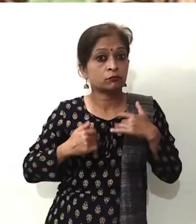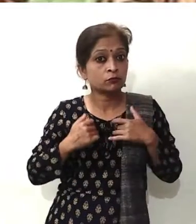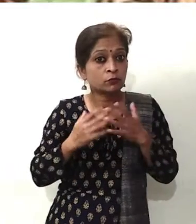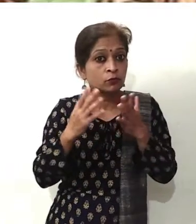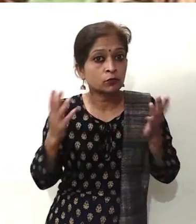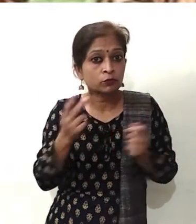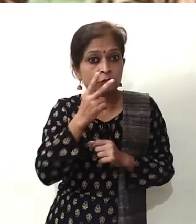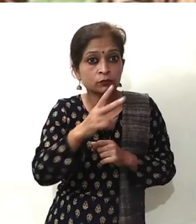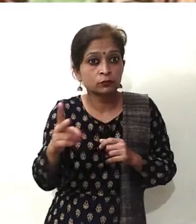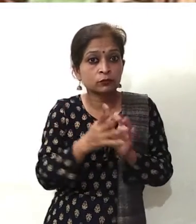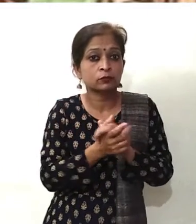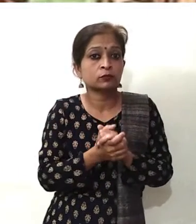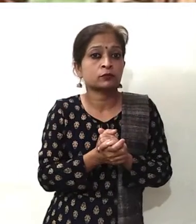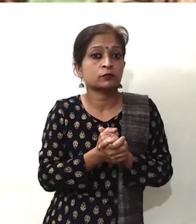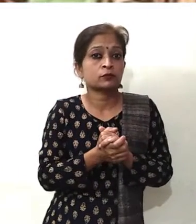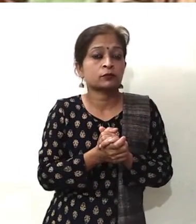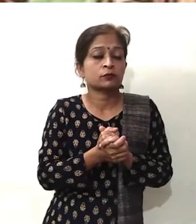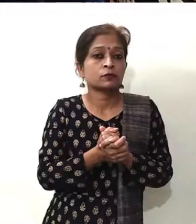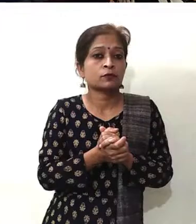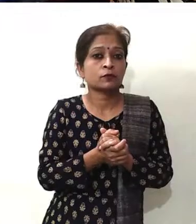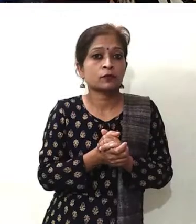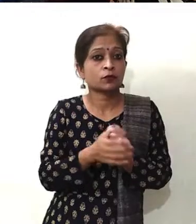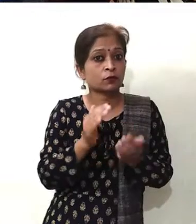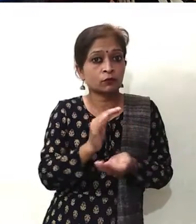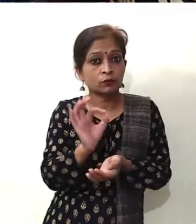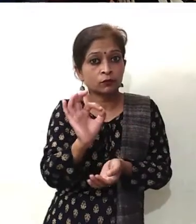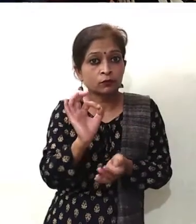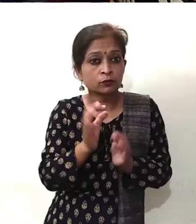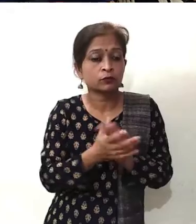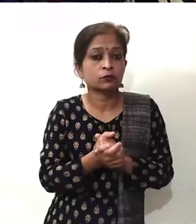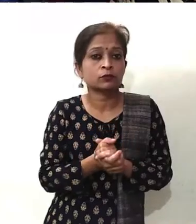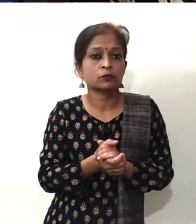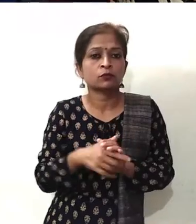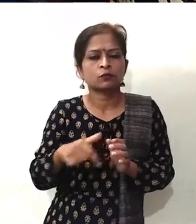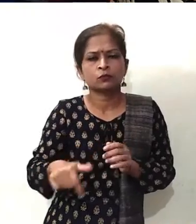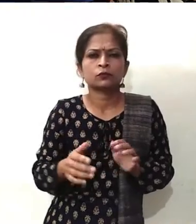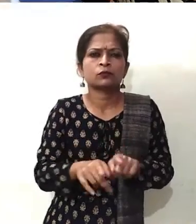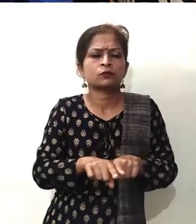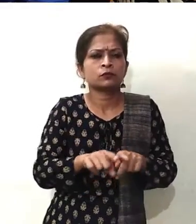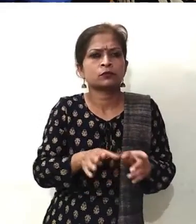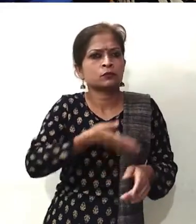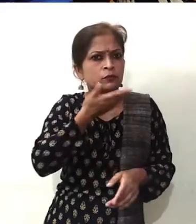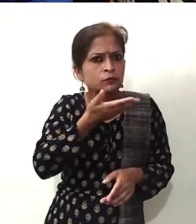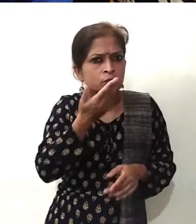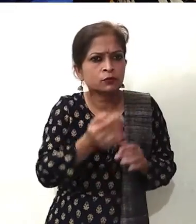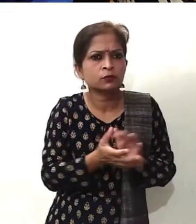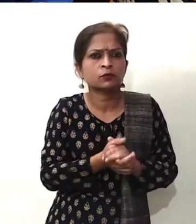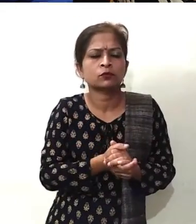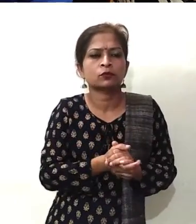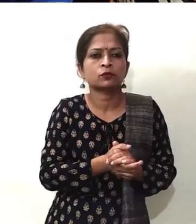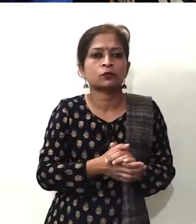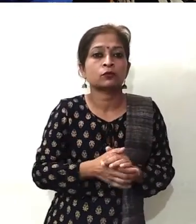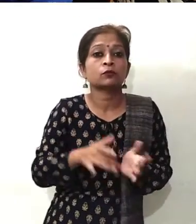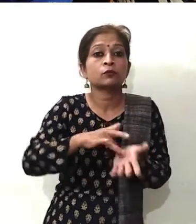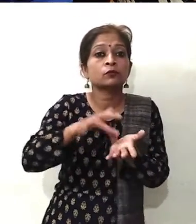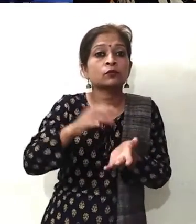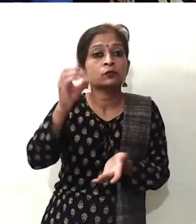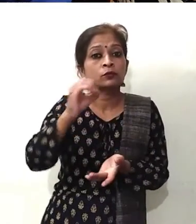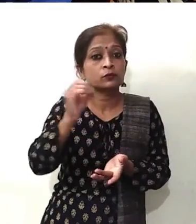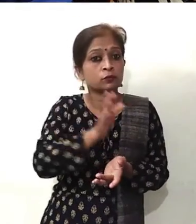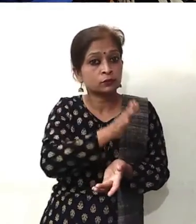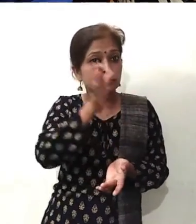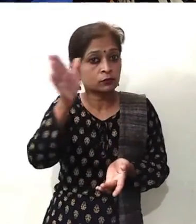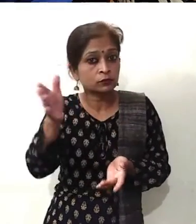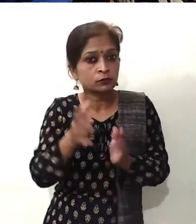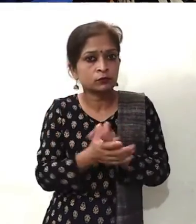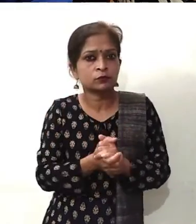शिष्य था वो। तो एक बार क्या हुआ, सिखाते सिखाते वो उड़ीसा पहुंच गए